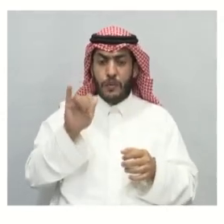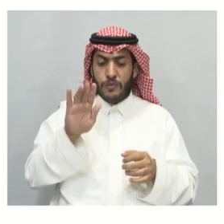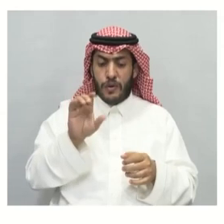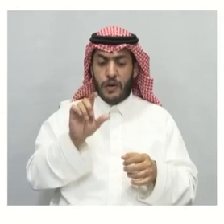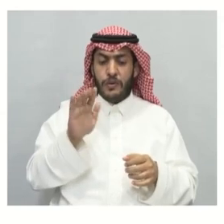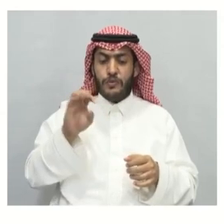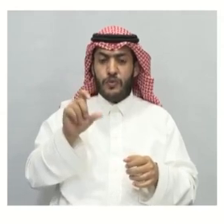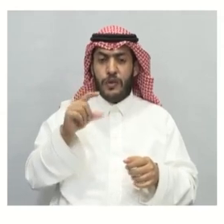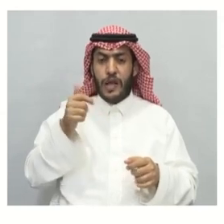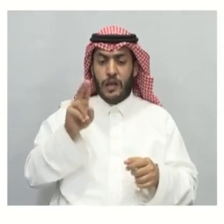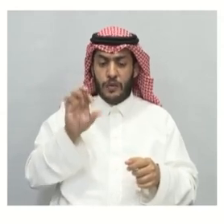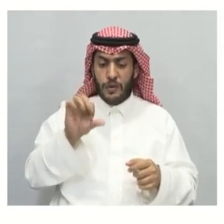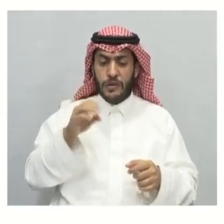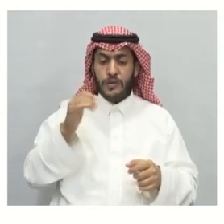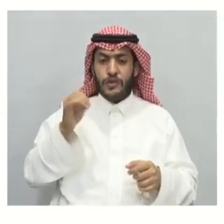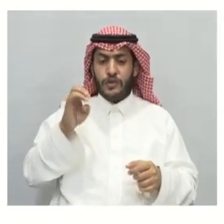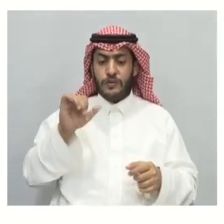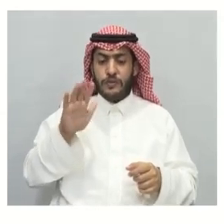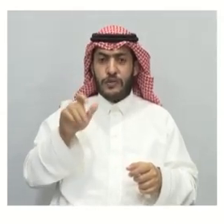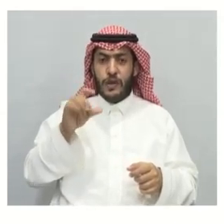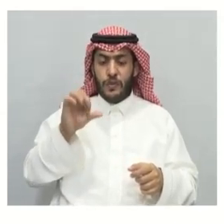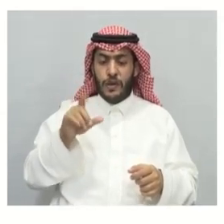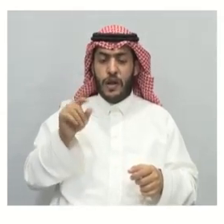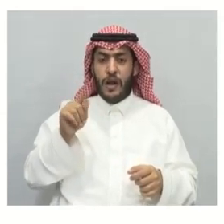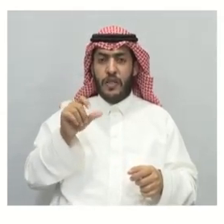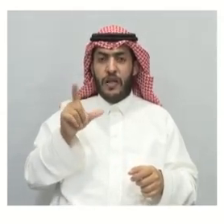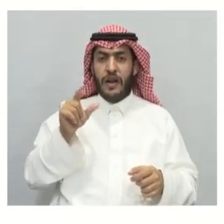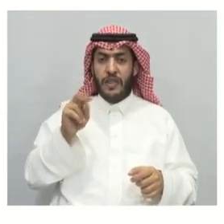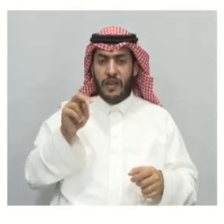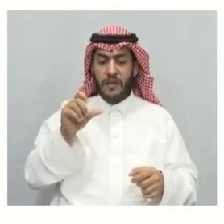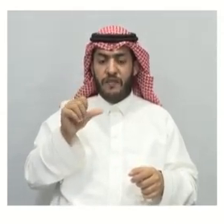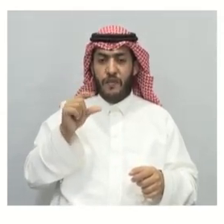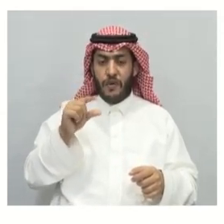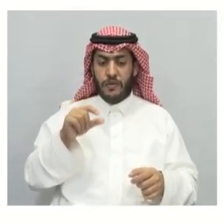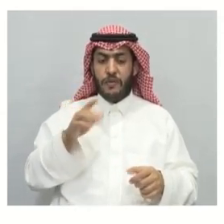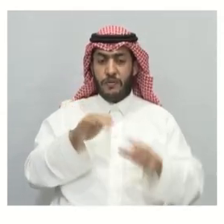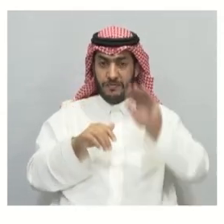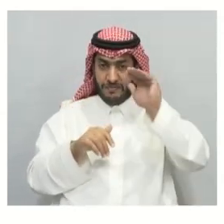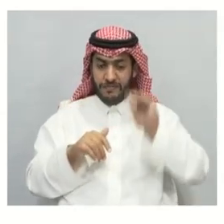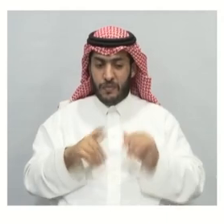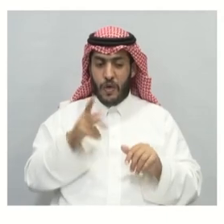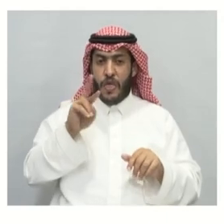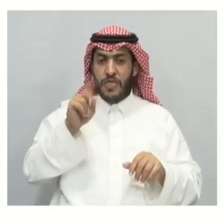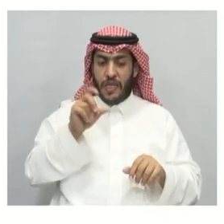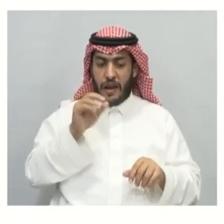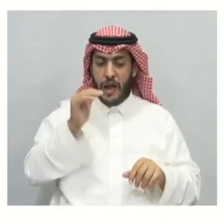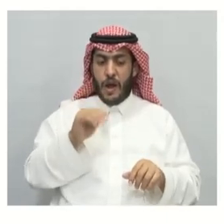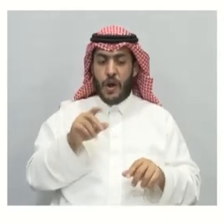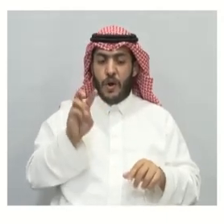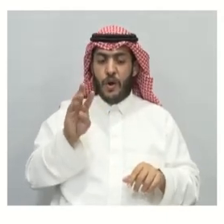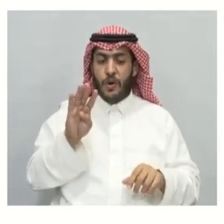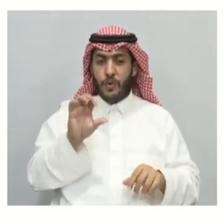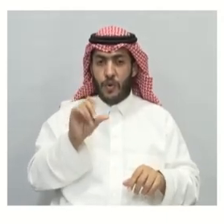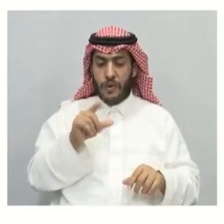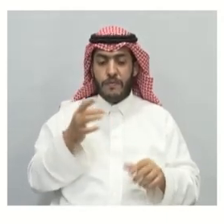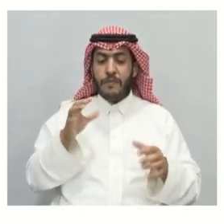دالتون جيمس شادويك رذرفورد وعطيك على اليسار اللي هي الذره والالكترون والبروتون والنيترون نبدا